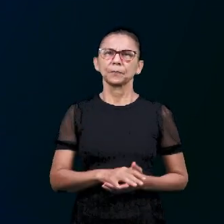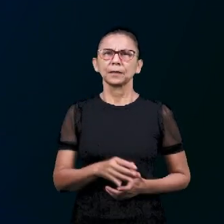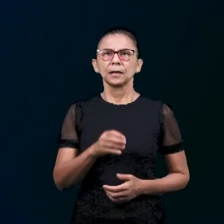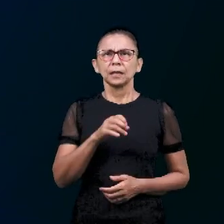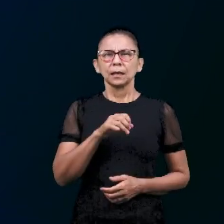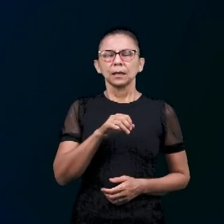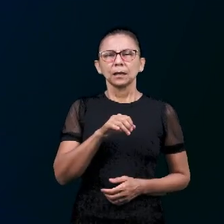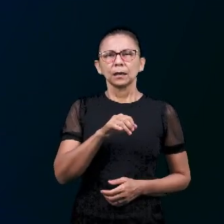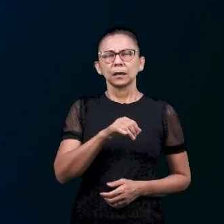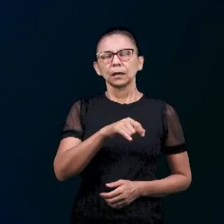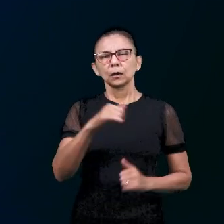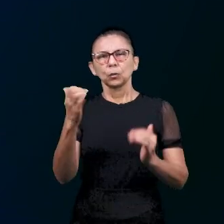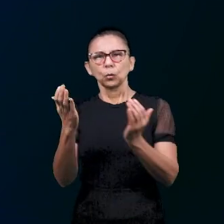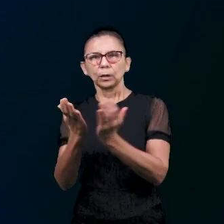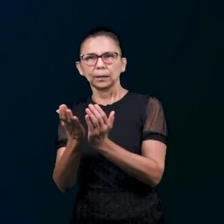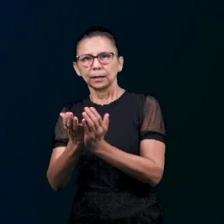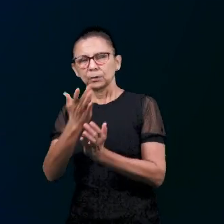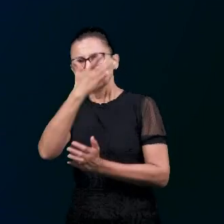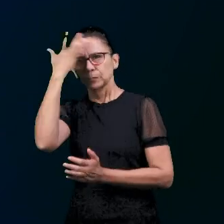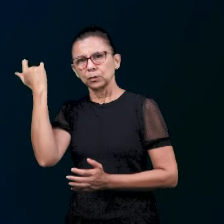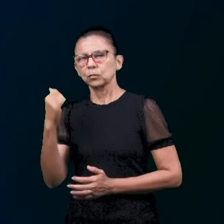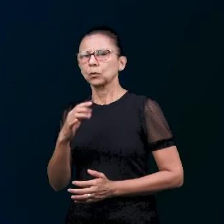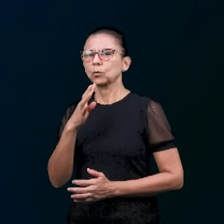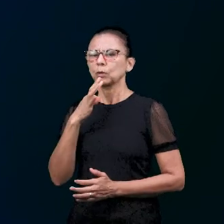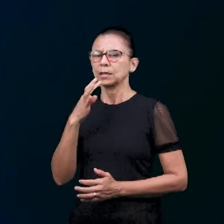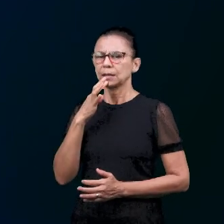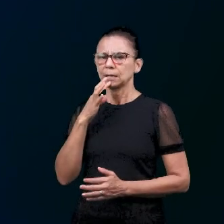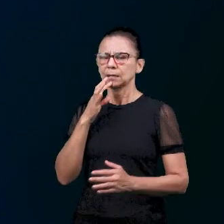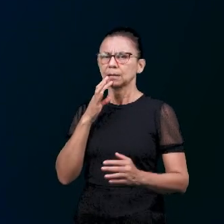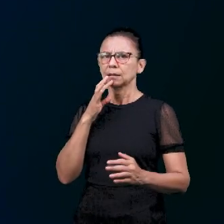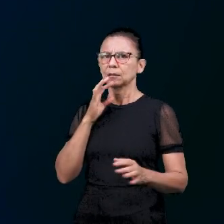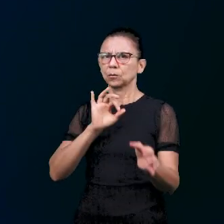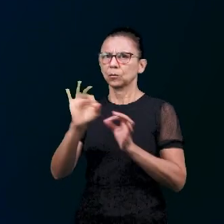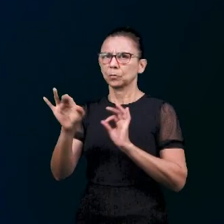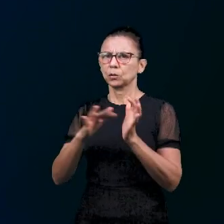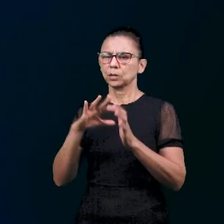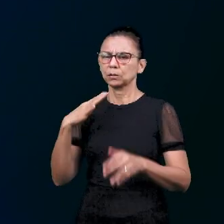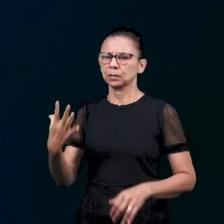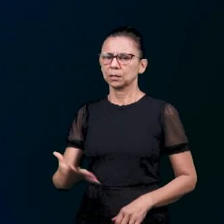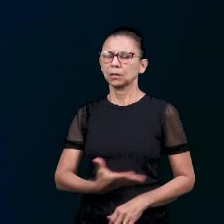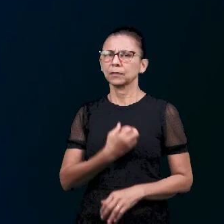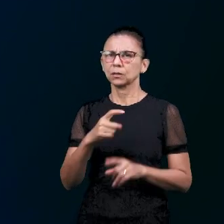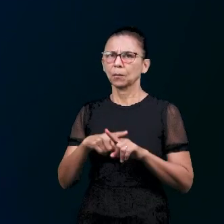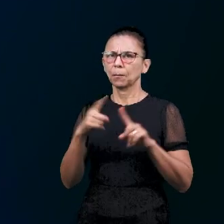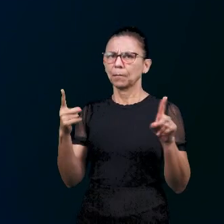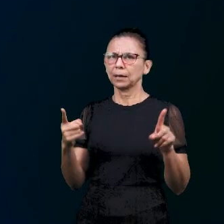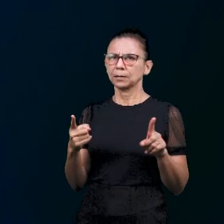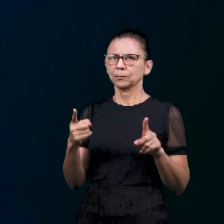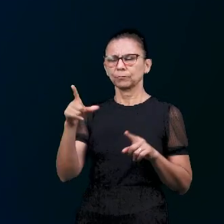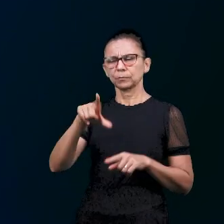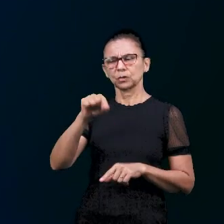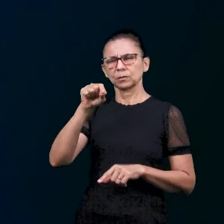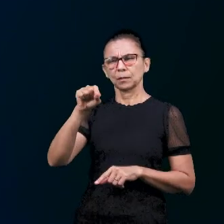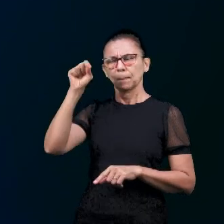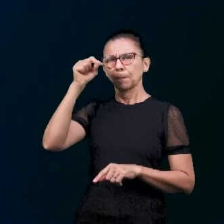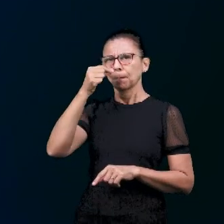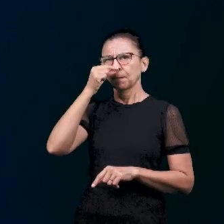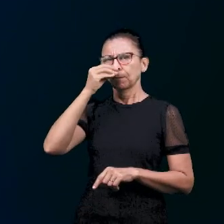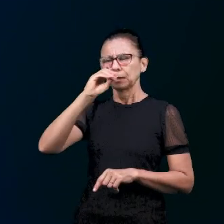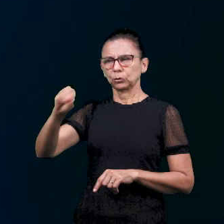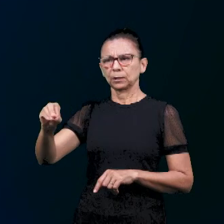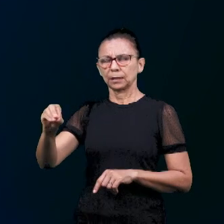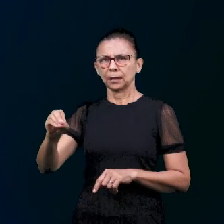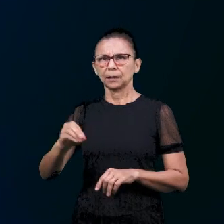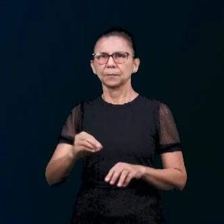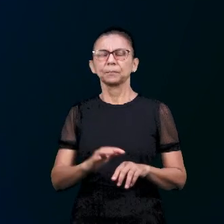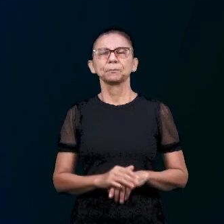salut, il même choisit de l'abandonner, le Seigneur nous dit en Hébreu 10, 38, mais le juste vivra par la foi. Et s'il revient